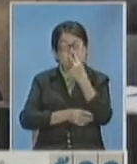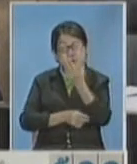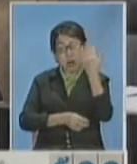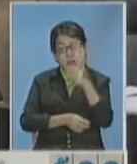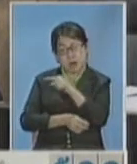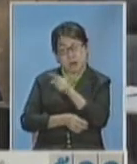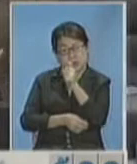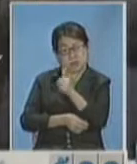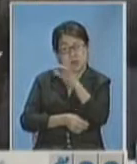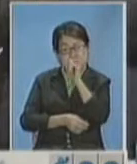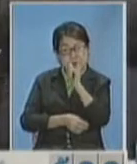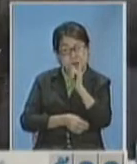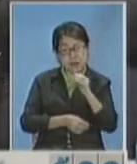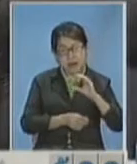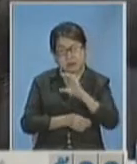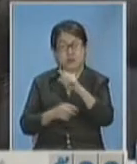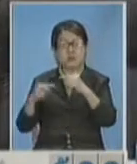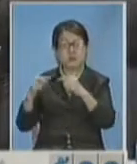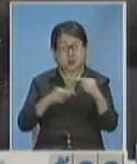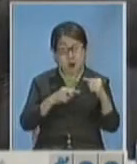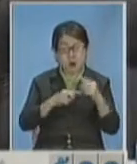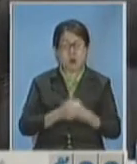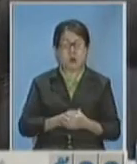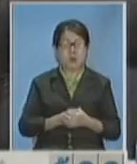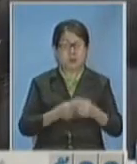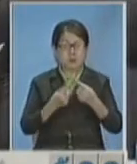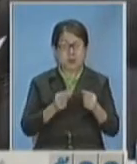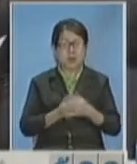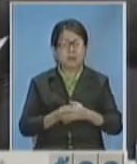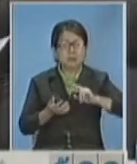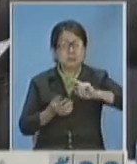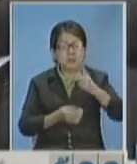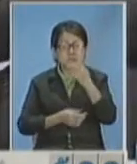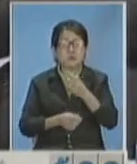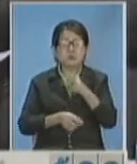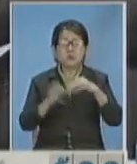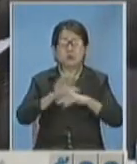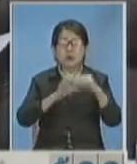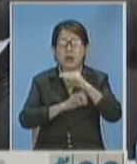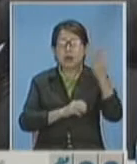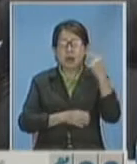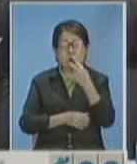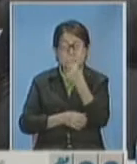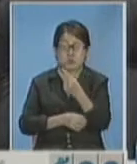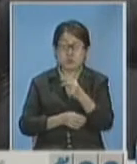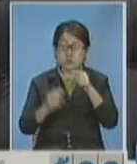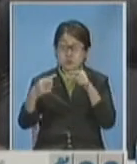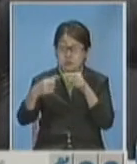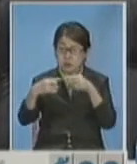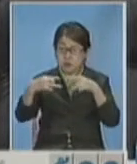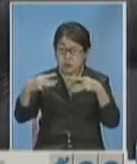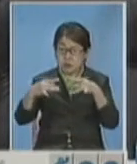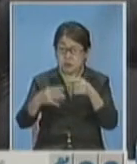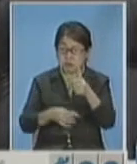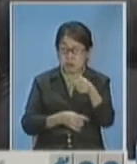ไหมนะคะ redeploy นะคะหรือว่า replace ที่สำนักงบประมาณแปลเป็นไทยก็คือทบทวนโครงการเดิมว่าเหมาะสมไหมทบทวน